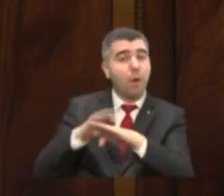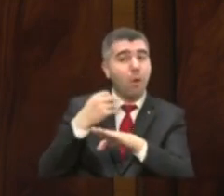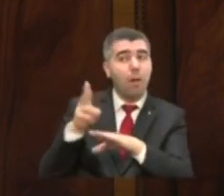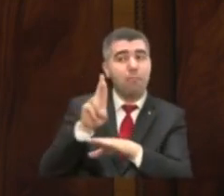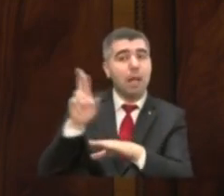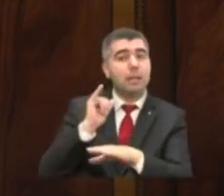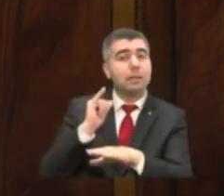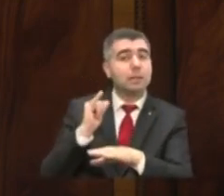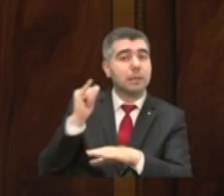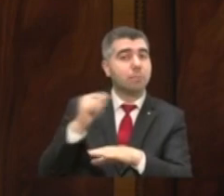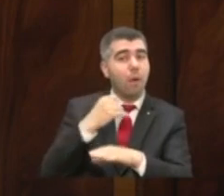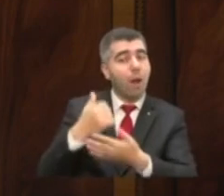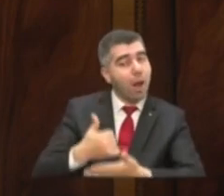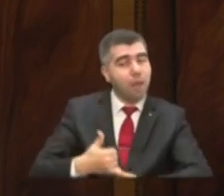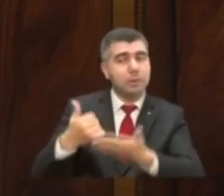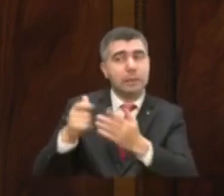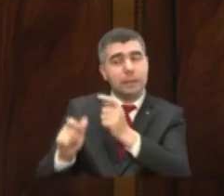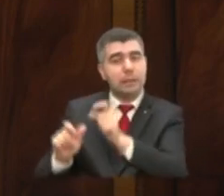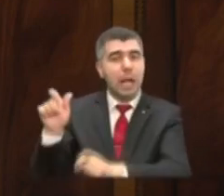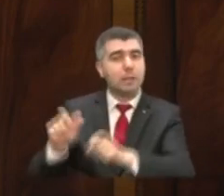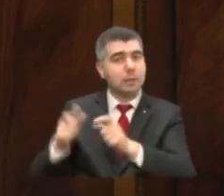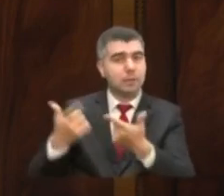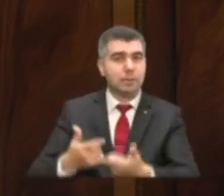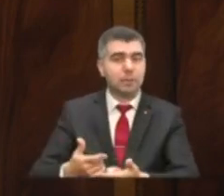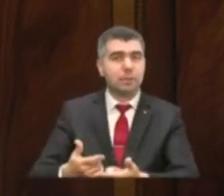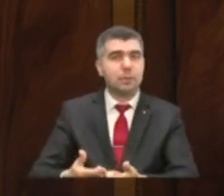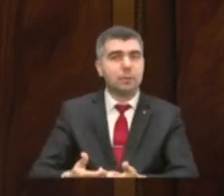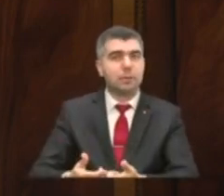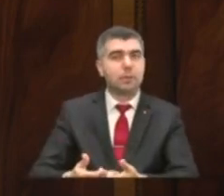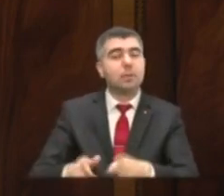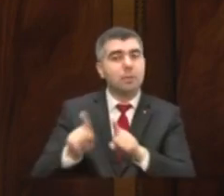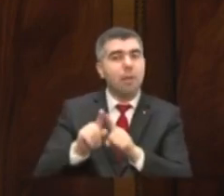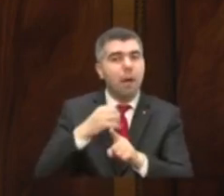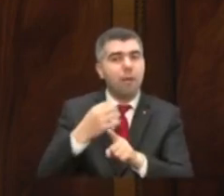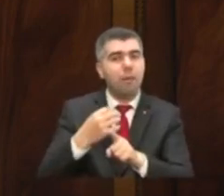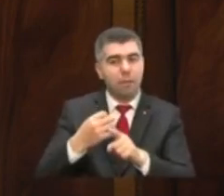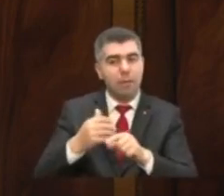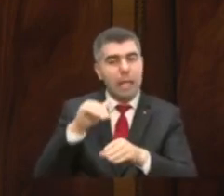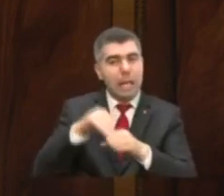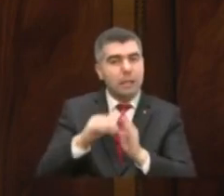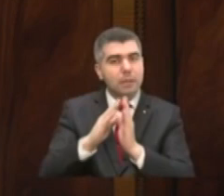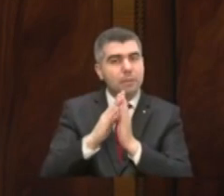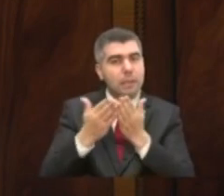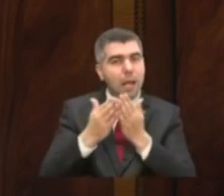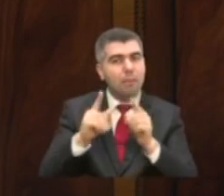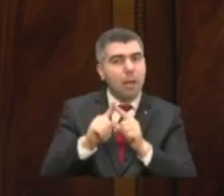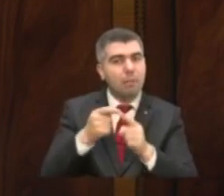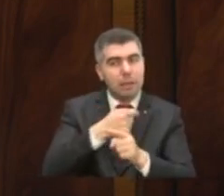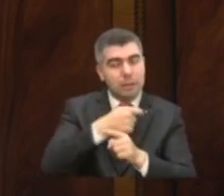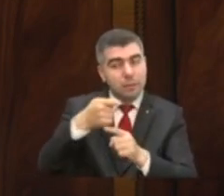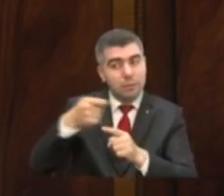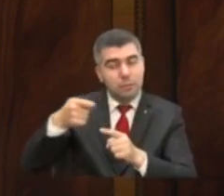الجلالة. ومن هذا المنطلق نعبر عن تخوفنا أن تتم هذه النفقات